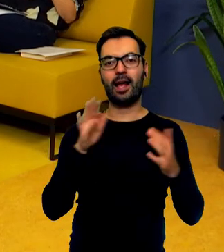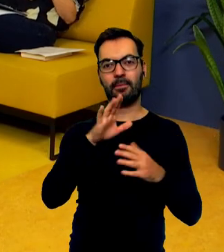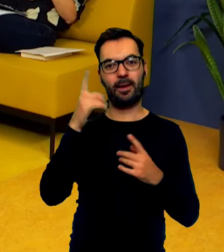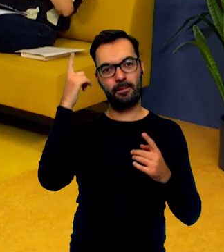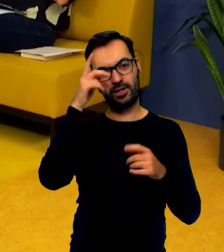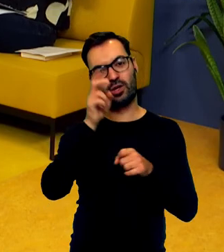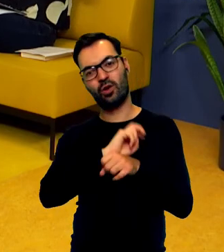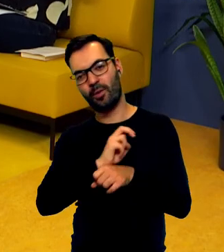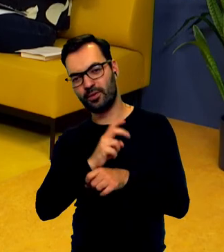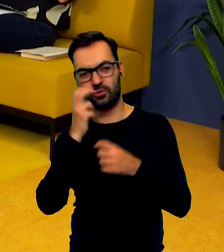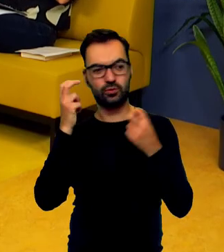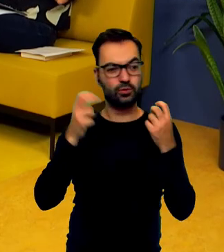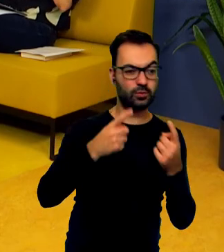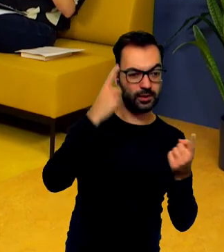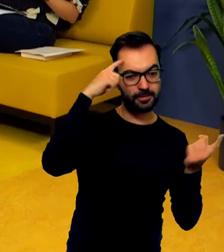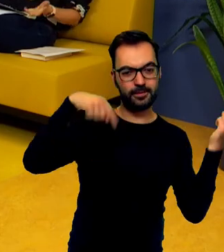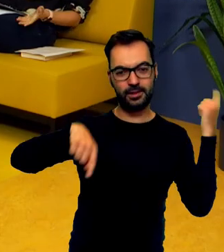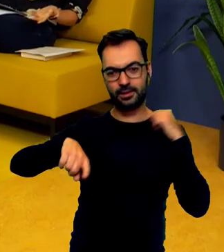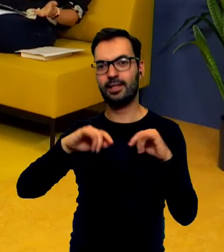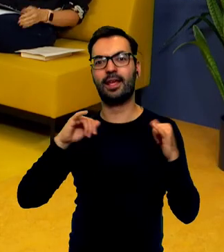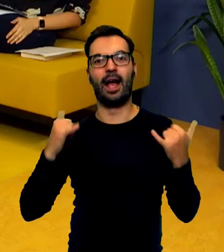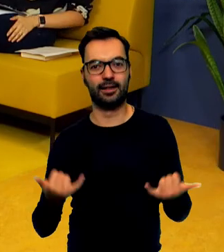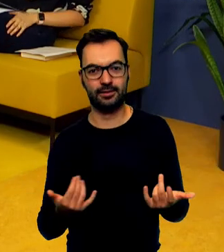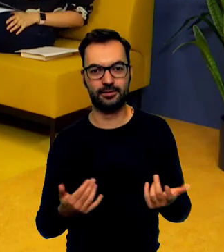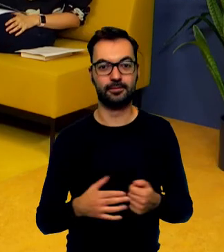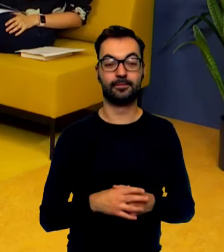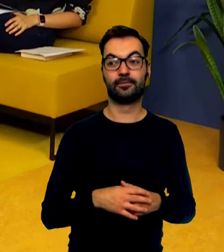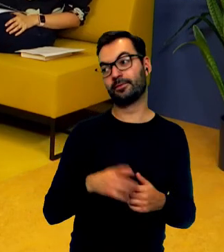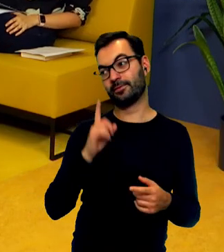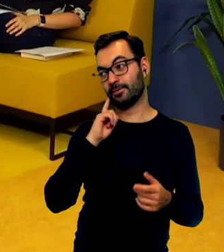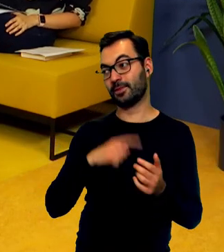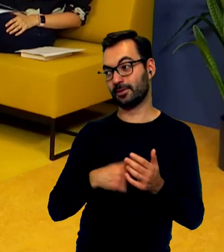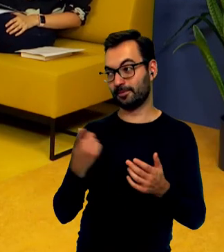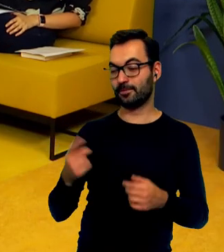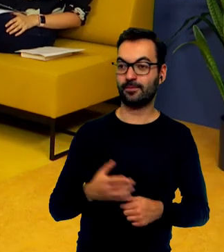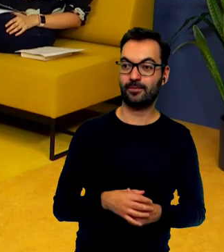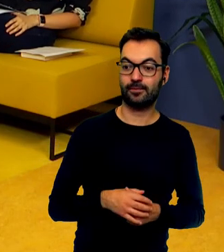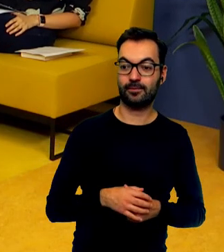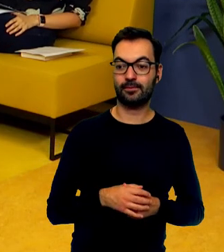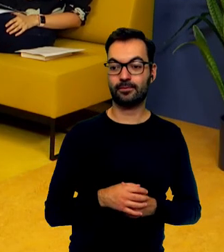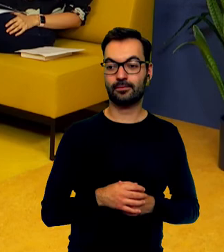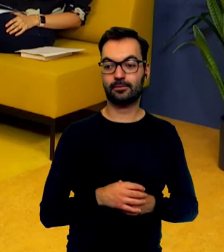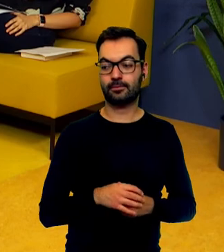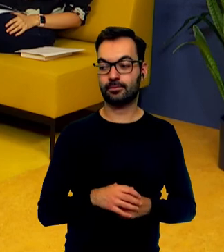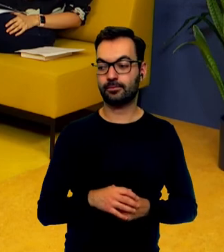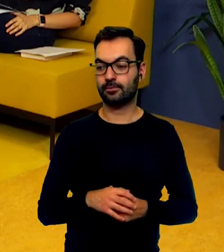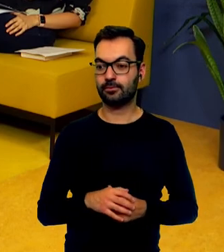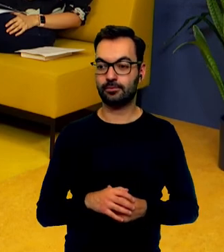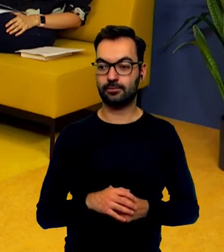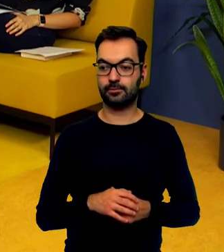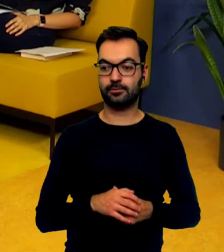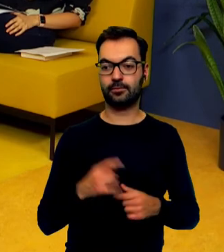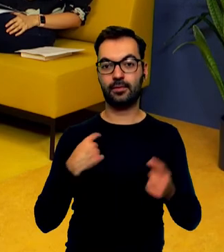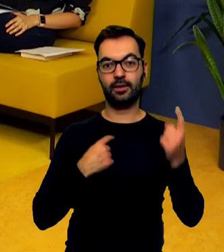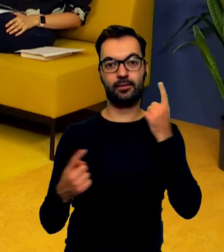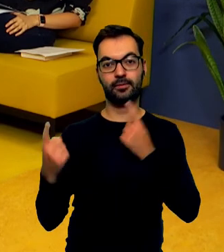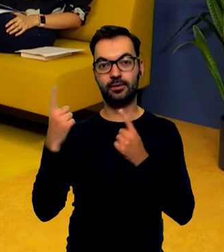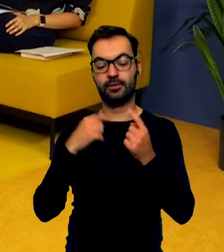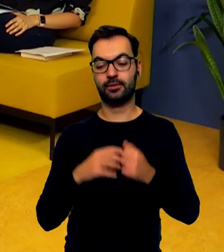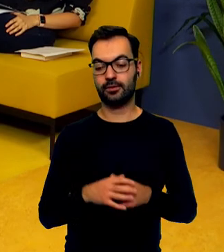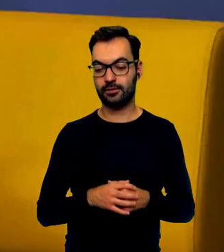myśleć, kombinować, szukać, widzieć inne spojrzenia? No jak? Absolutnie, wiesz, ja myślę też, że